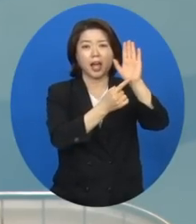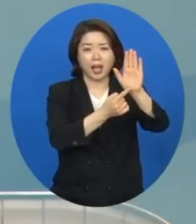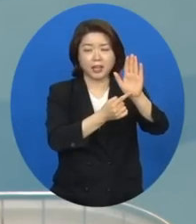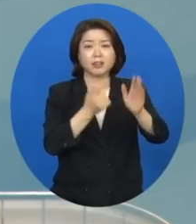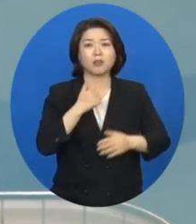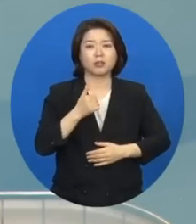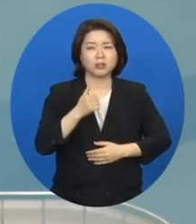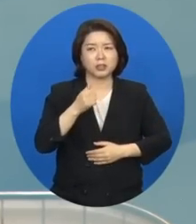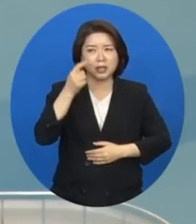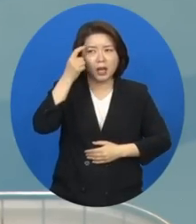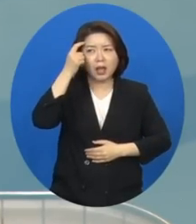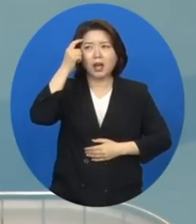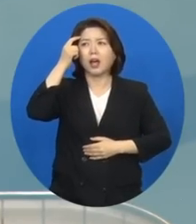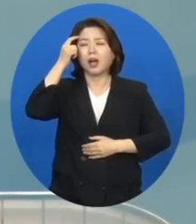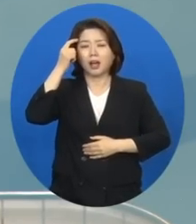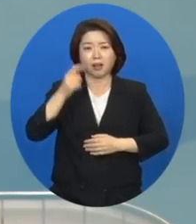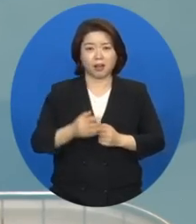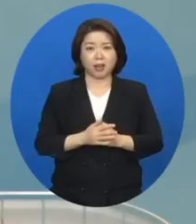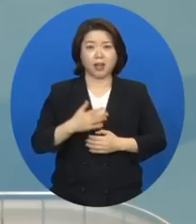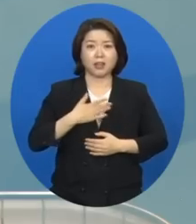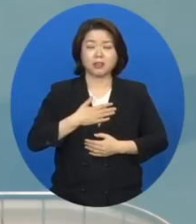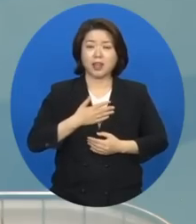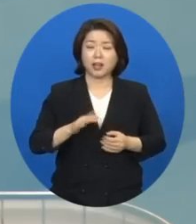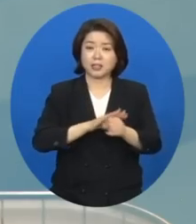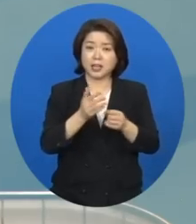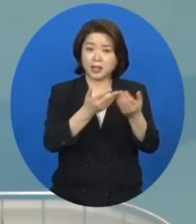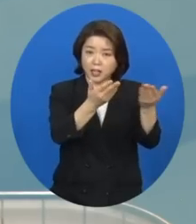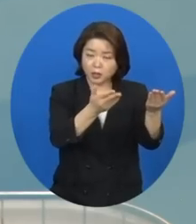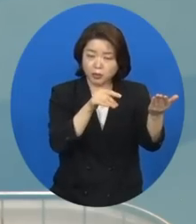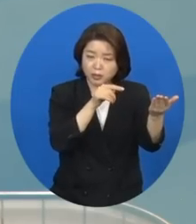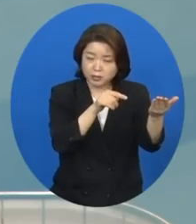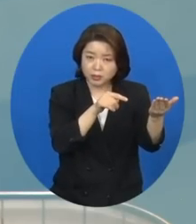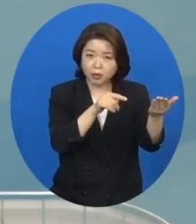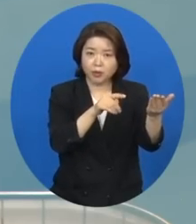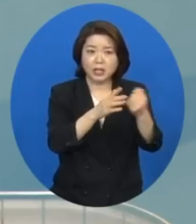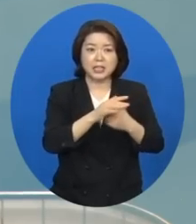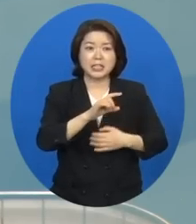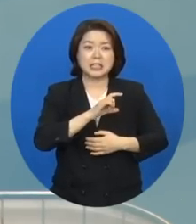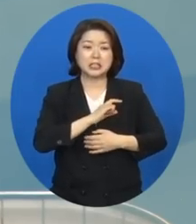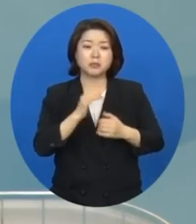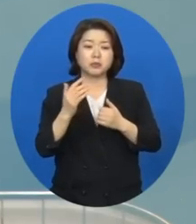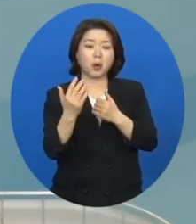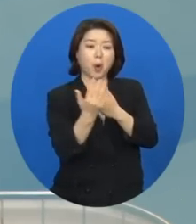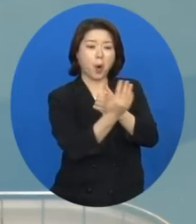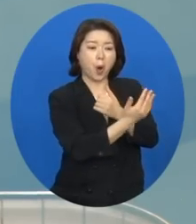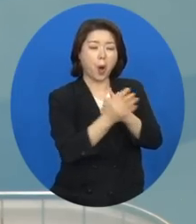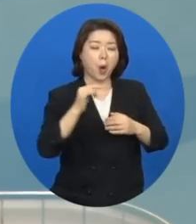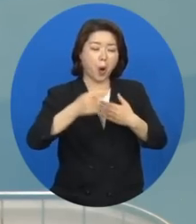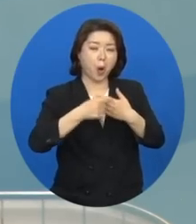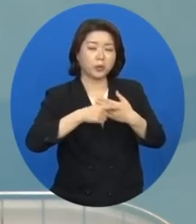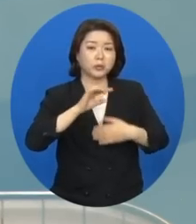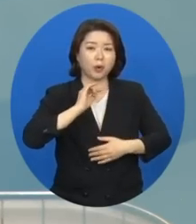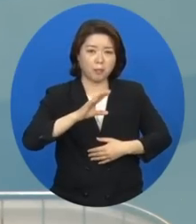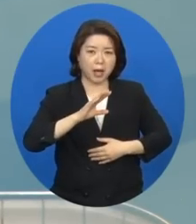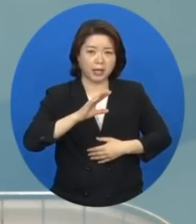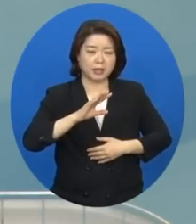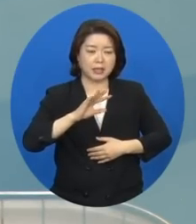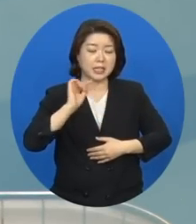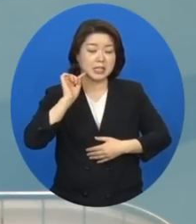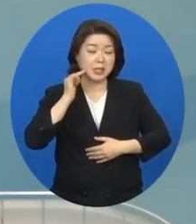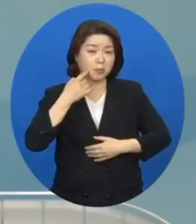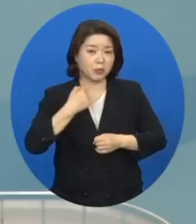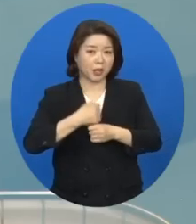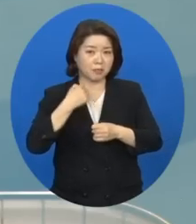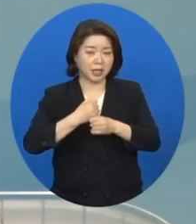떠올랐습니다. 제가 했던 사랑들이 사랑이라는 이름으로 포장된 욕심이라는 것을 주님이 깨닫게